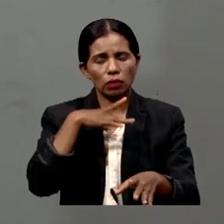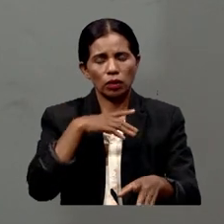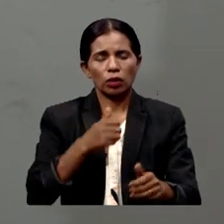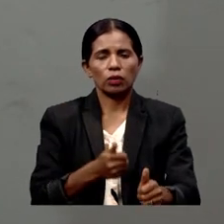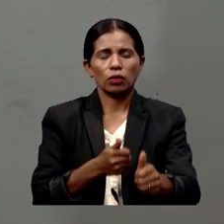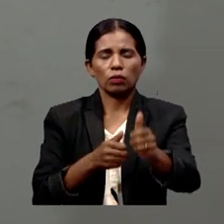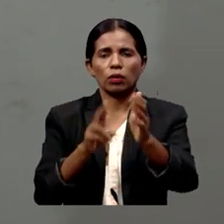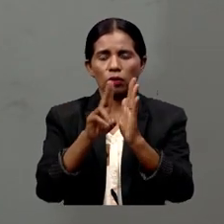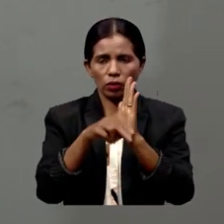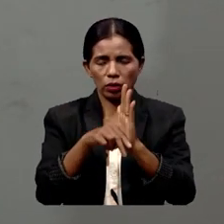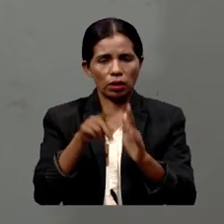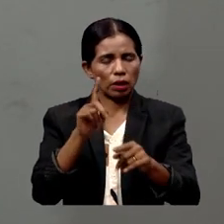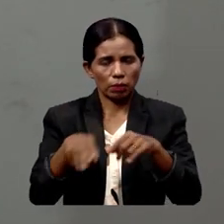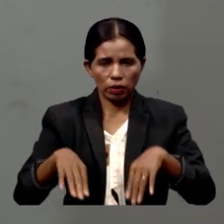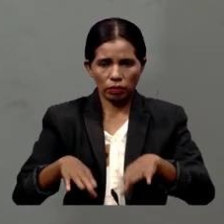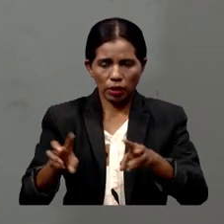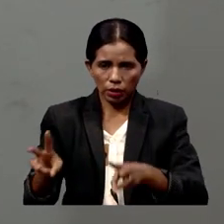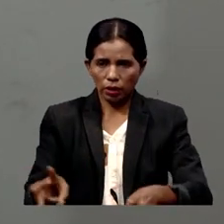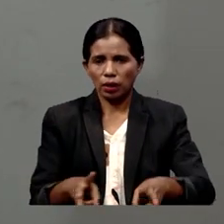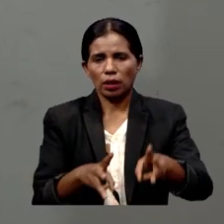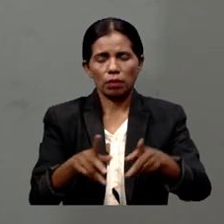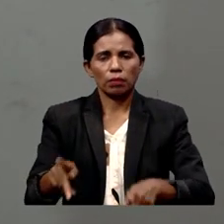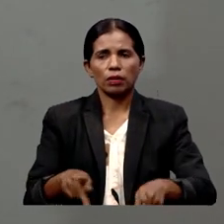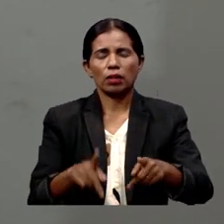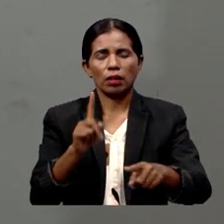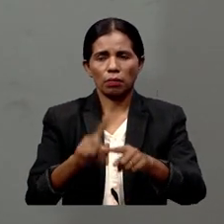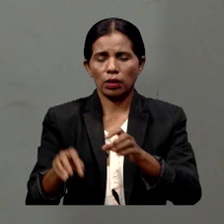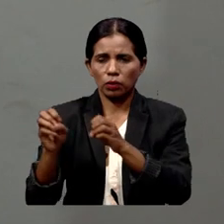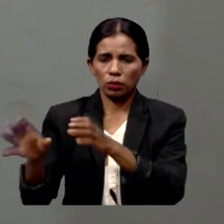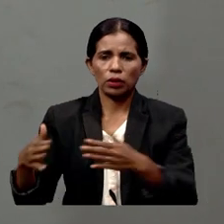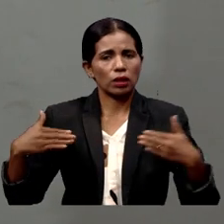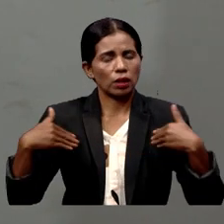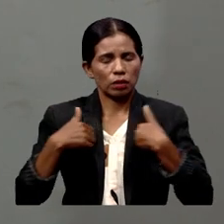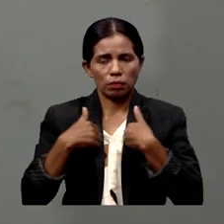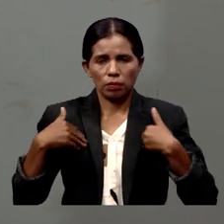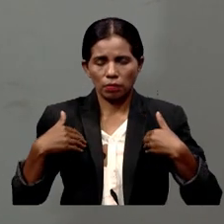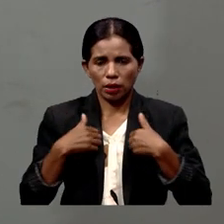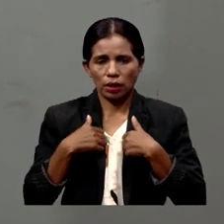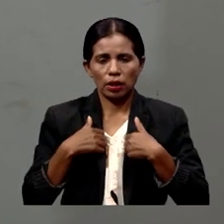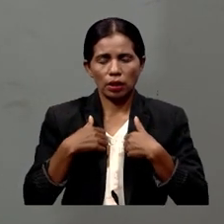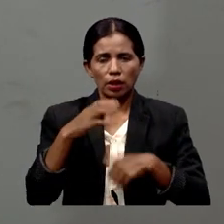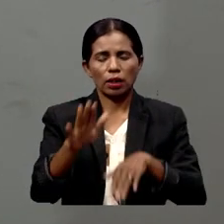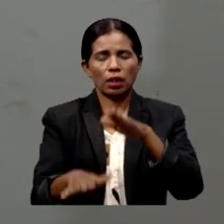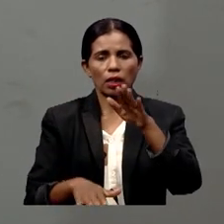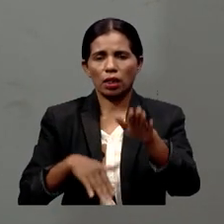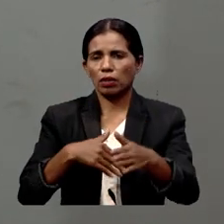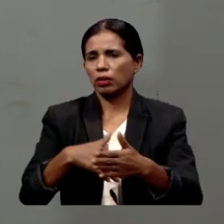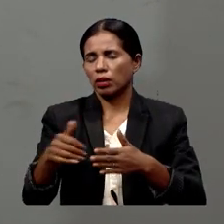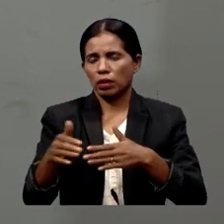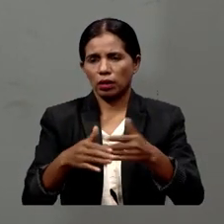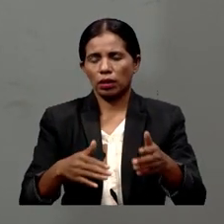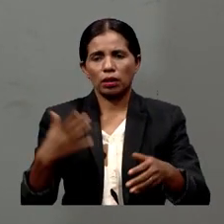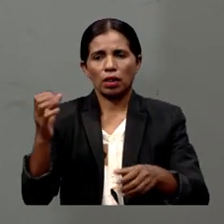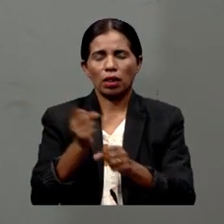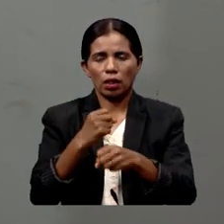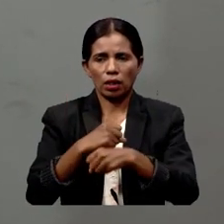fãs sangari, la bela fãs entrar no público, la bela rússica animal, fui arbiro, cria desastre e entra